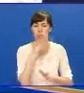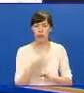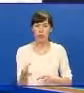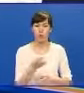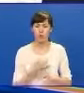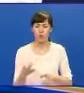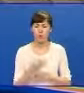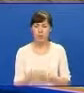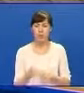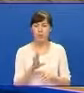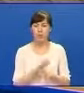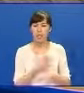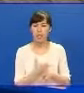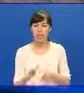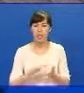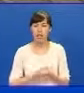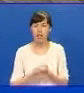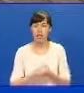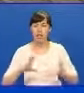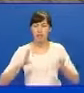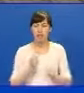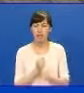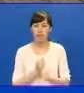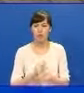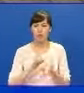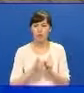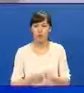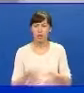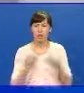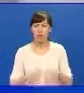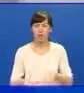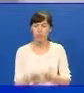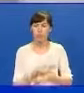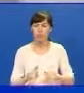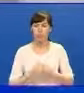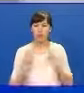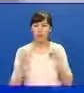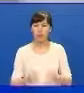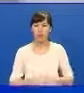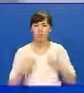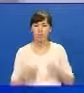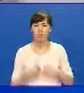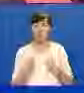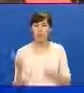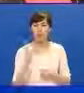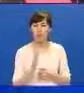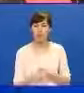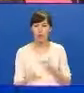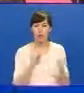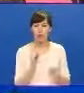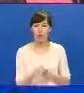облысымыздағы этносаралық саясатты нәтижелі іске асырып, егемен еліміздің өркендеп өсуіне атсалысамыз, дейді